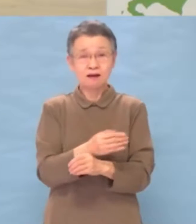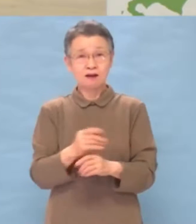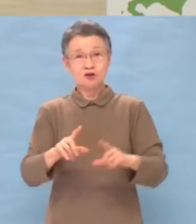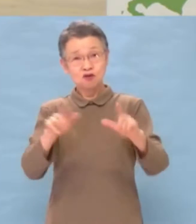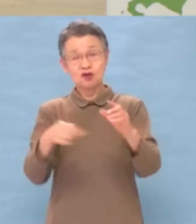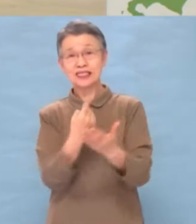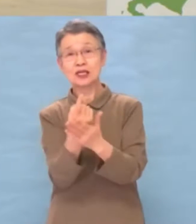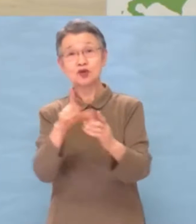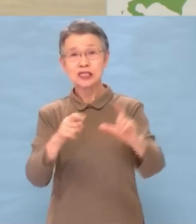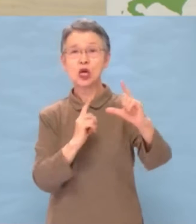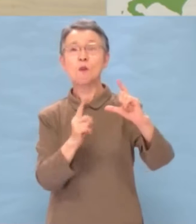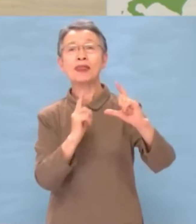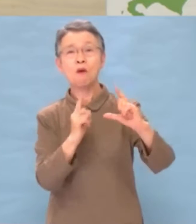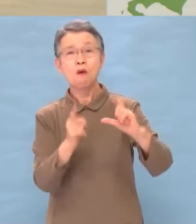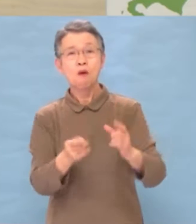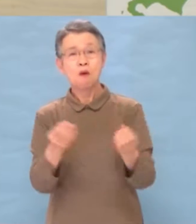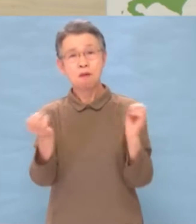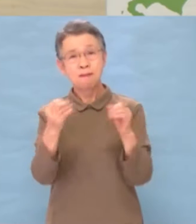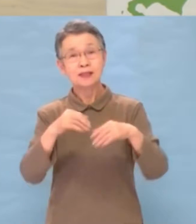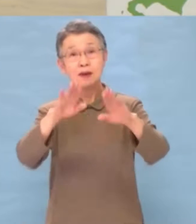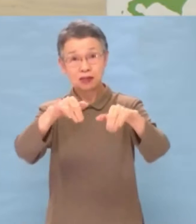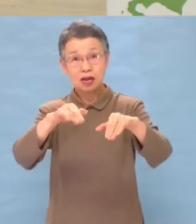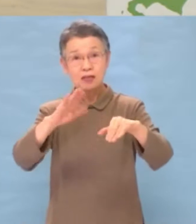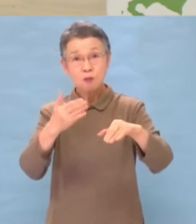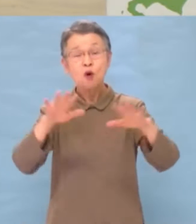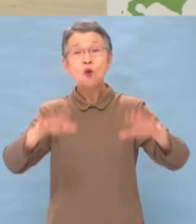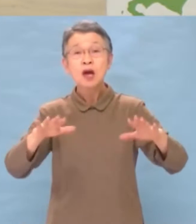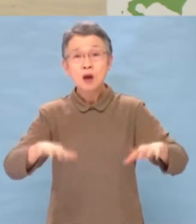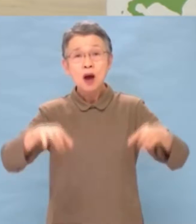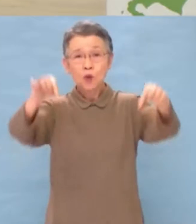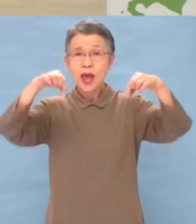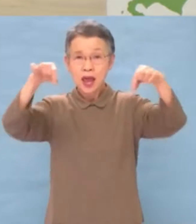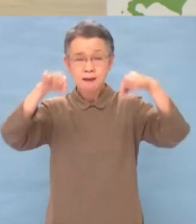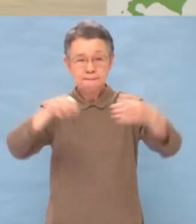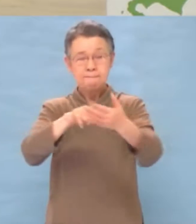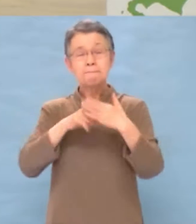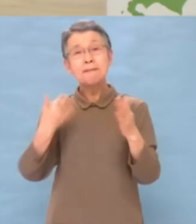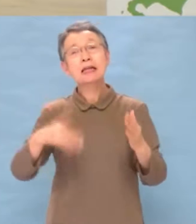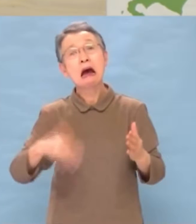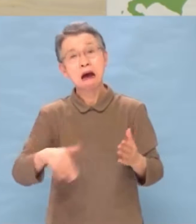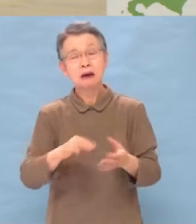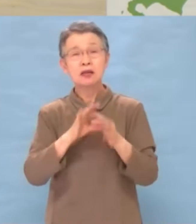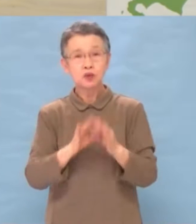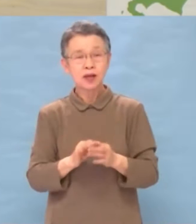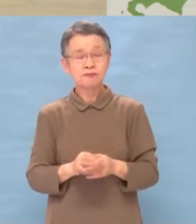で、コメントね、ご協力させていただいたんですが、ちょっとそれが出てからっていうことかもしれませんですね。